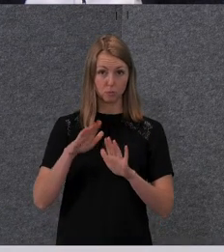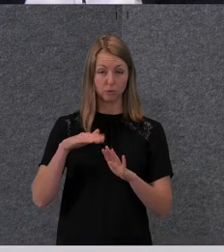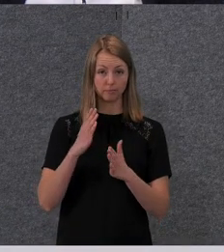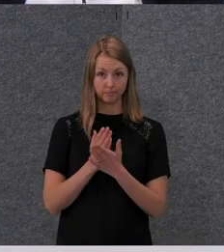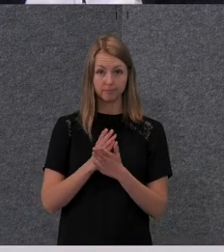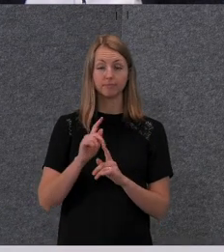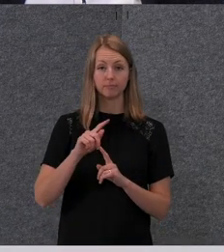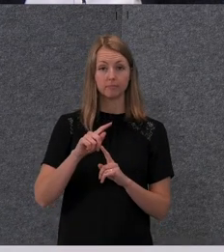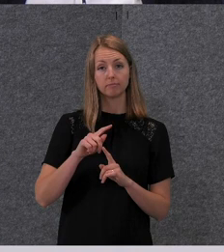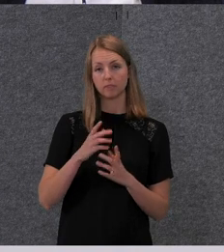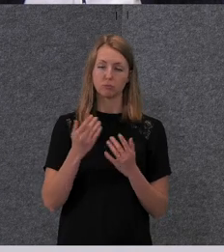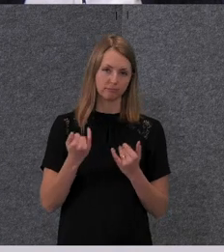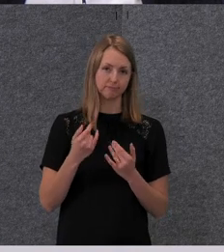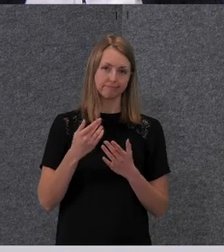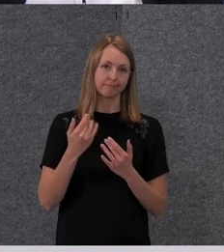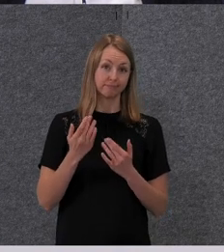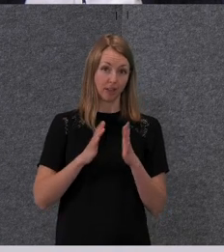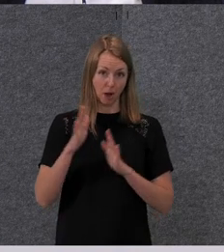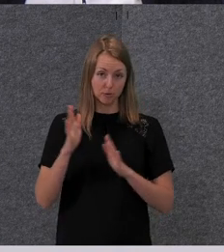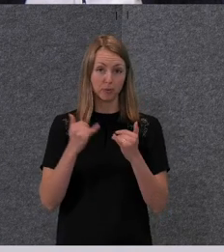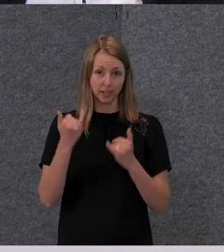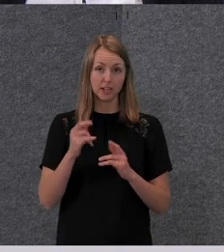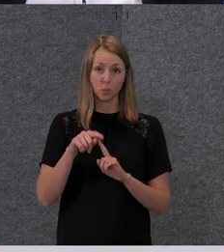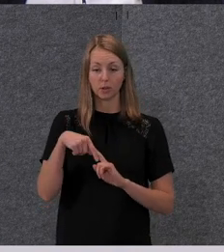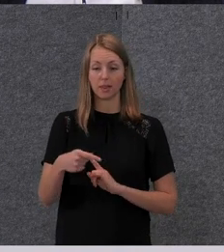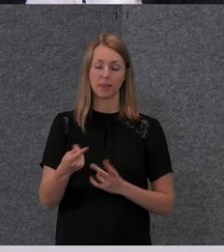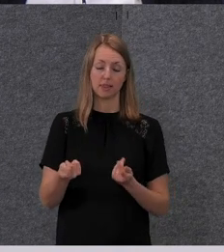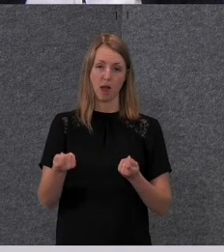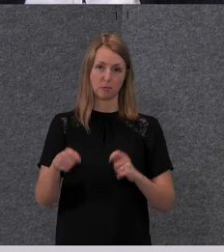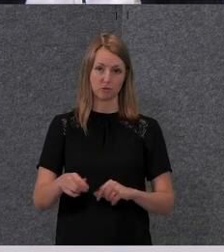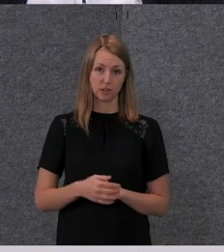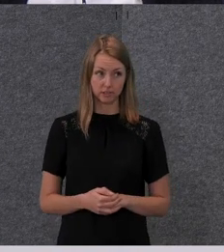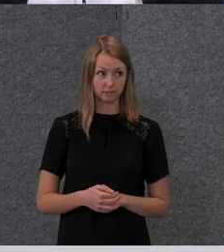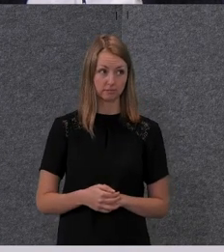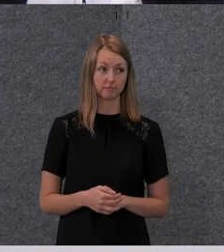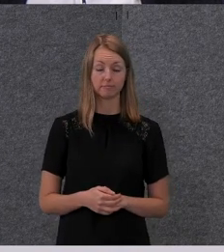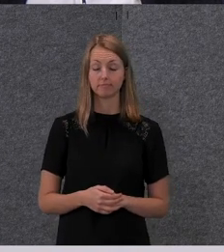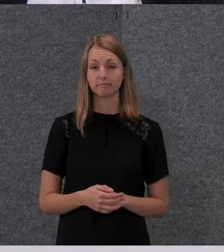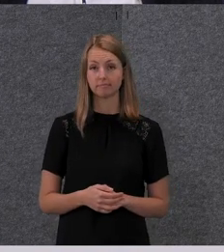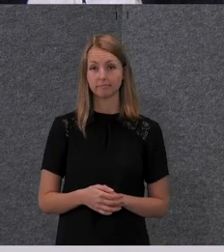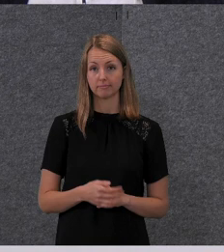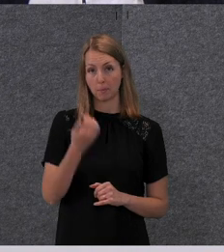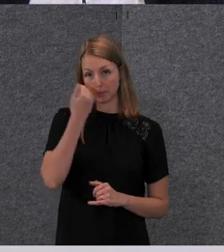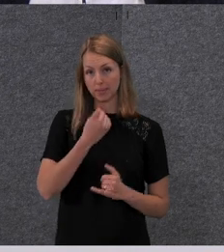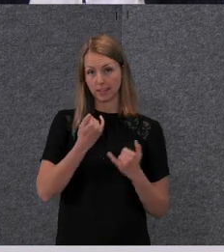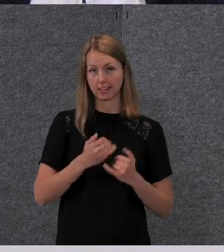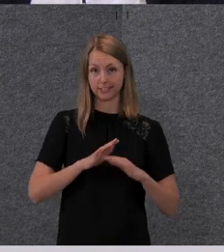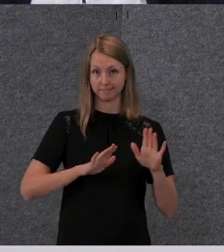unser Last Call. Bitte gebt jetzt noch eure Stimmen ab, sofern ihr es noch nicht gemacht habt.